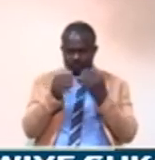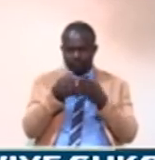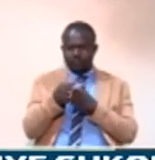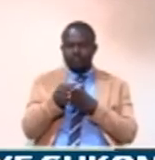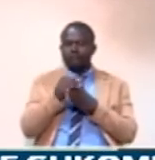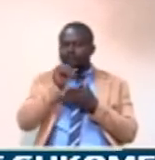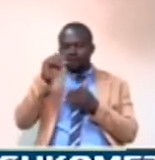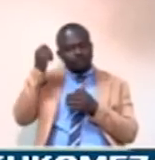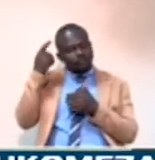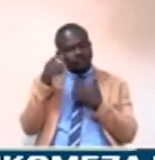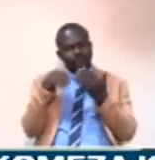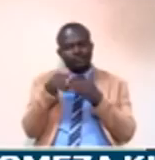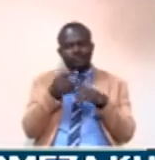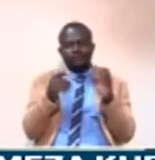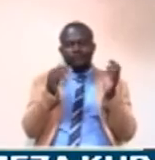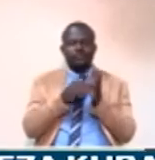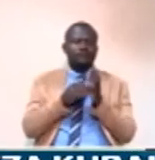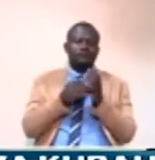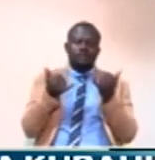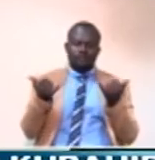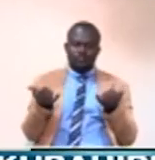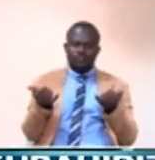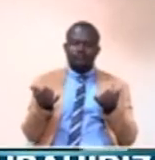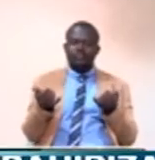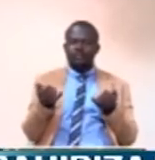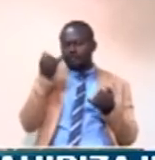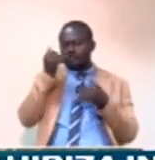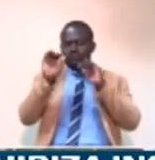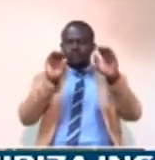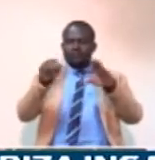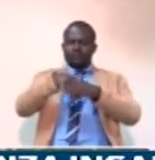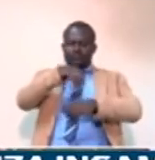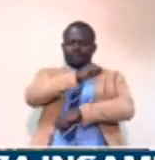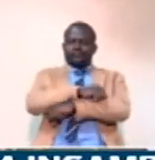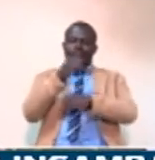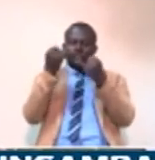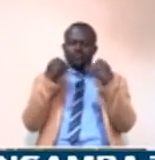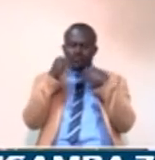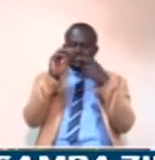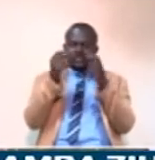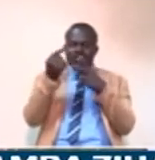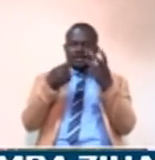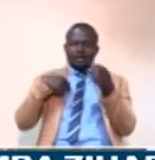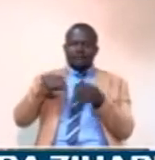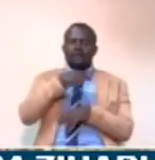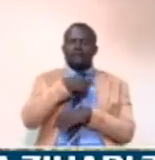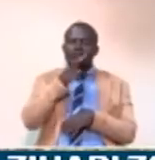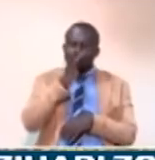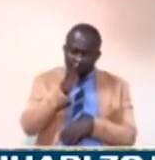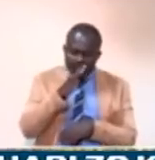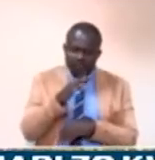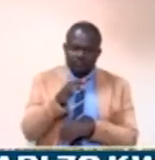dokumentum na transcript. Ariko iyi saha iyo tubajije ikigo kitubwira ko ibyacu